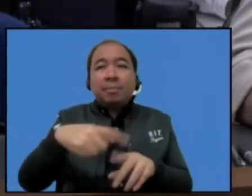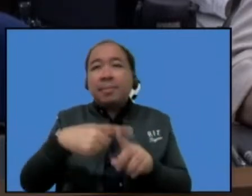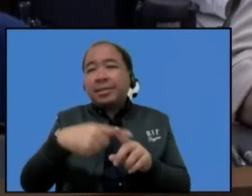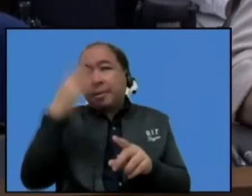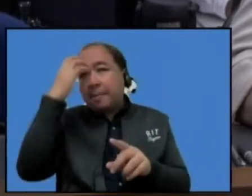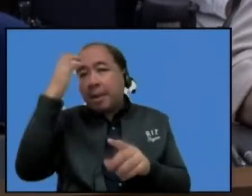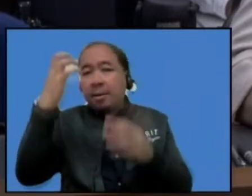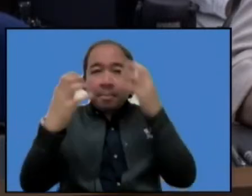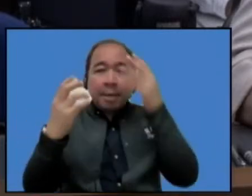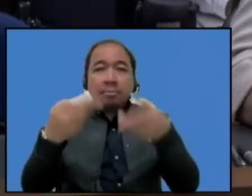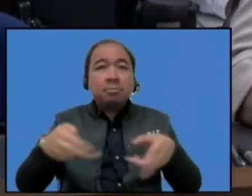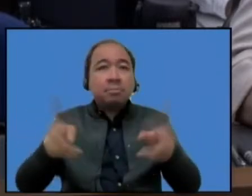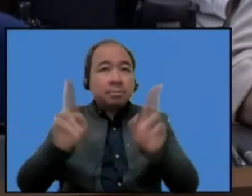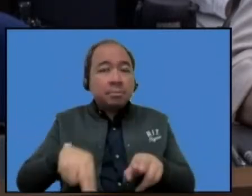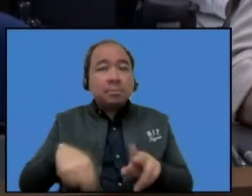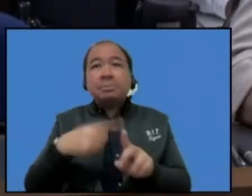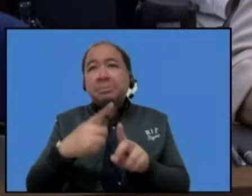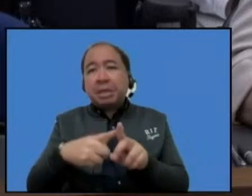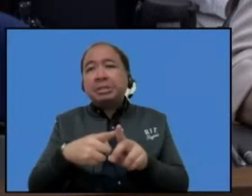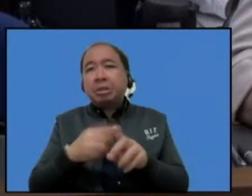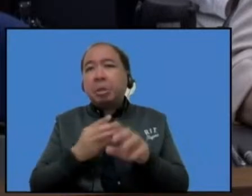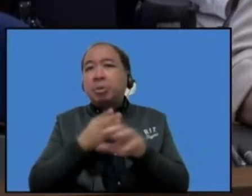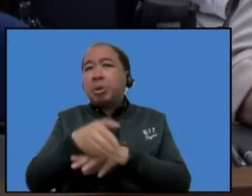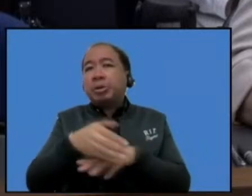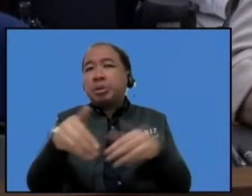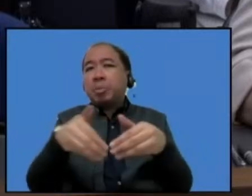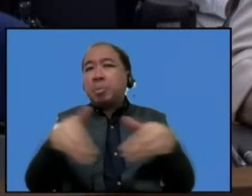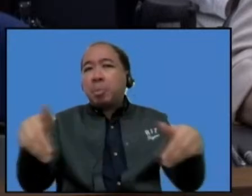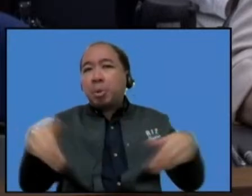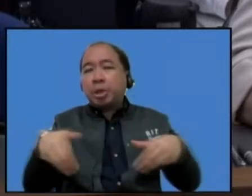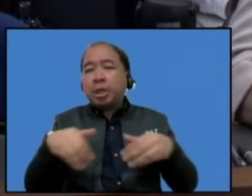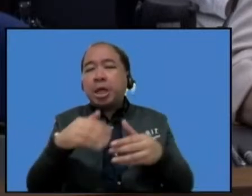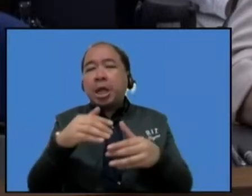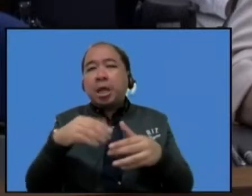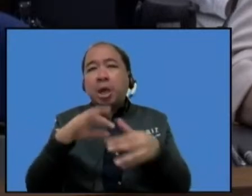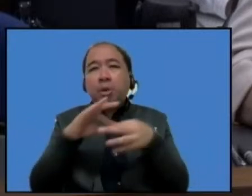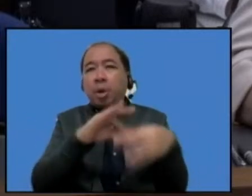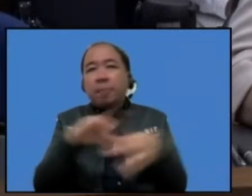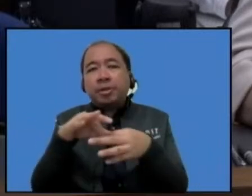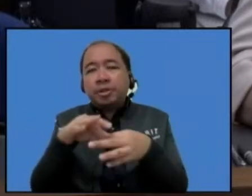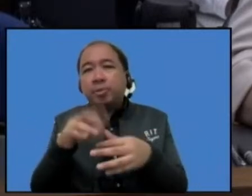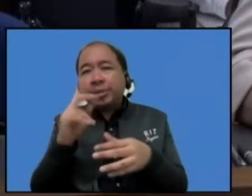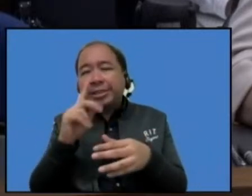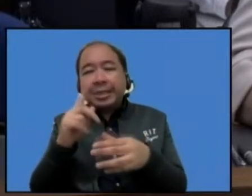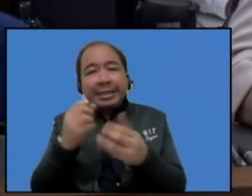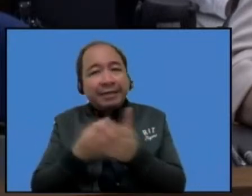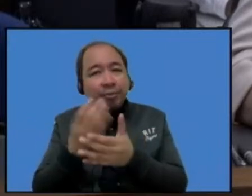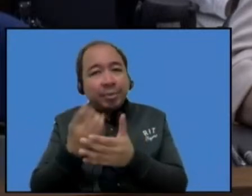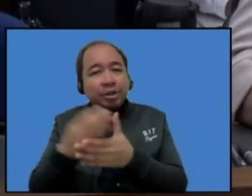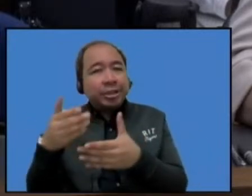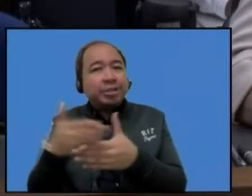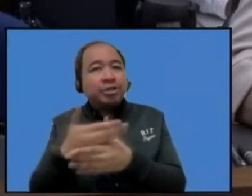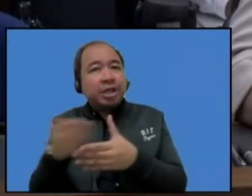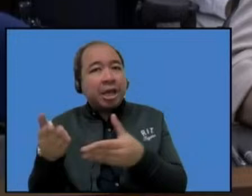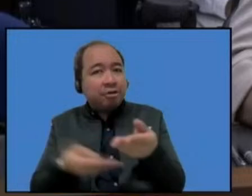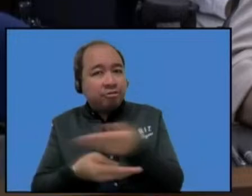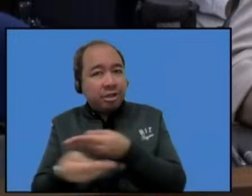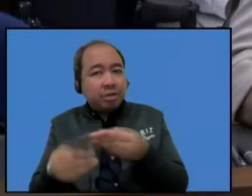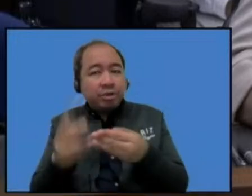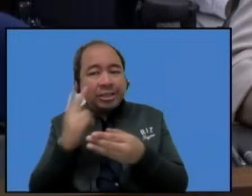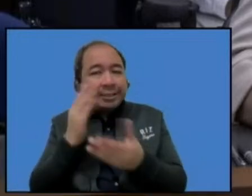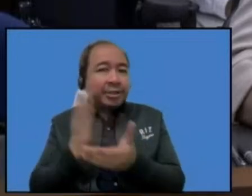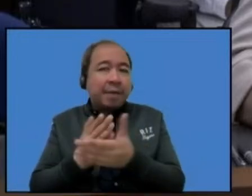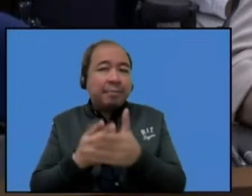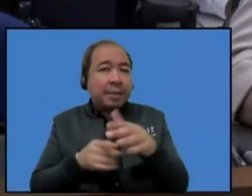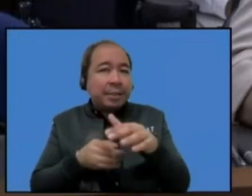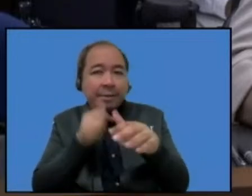和情报合作，以预防和打击偷渡活动。2020年以来，中国以观察